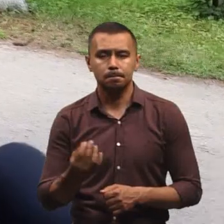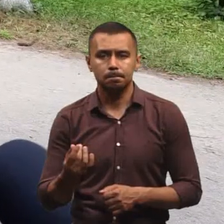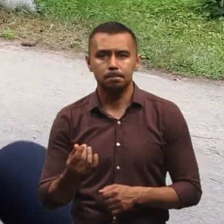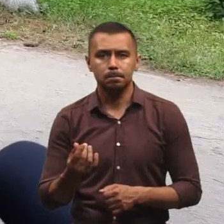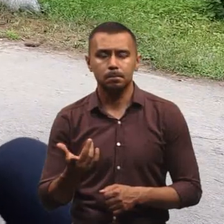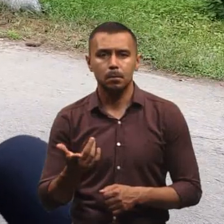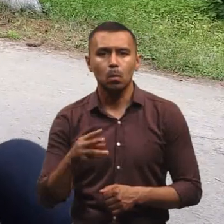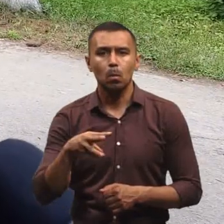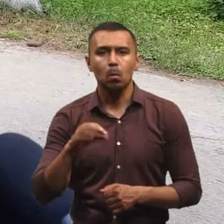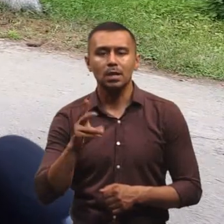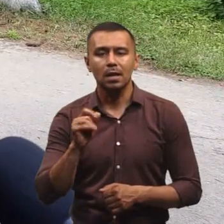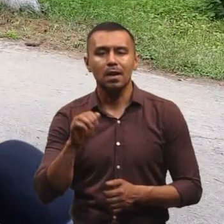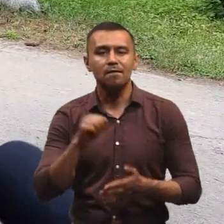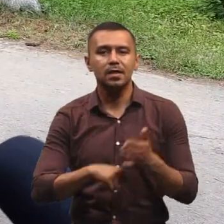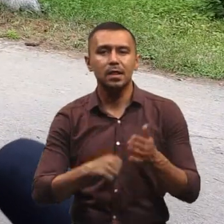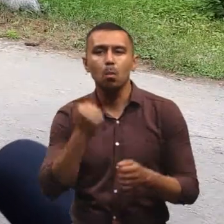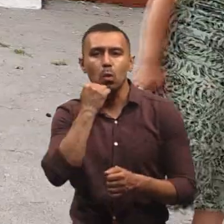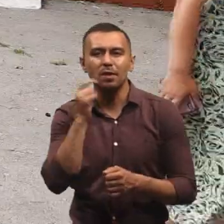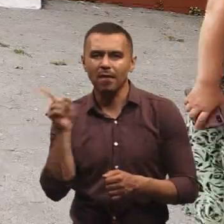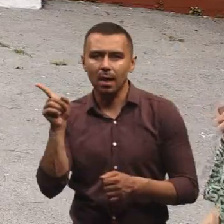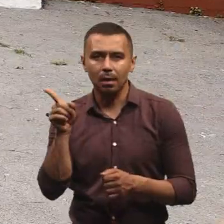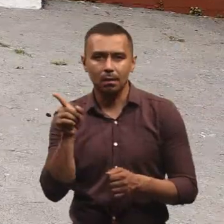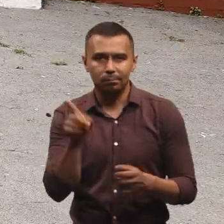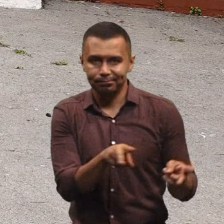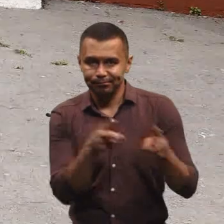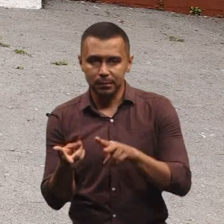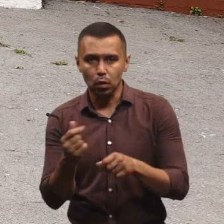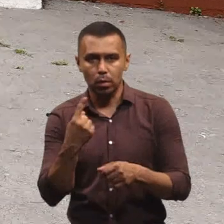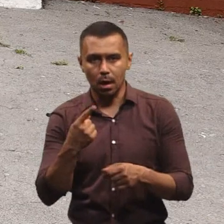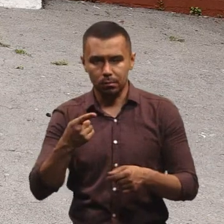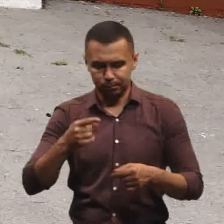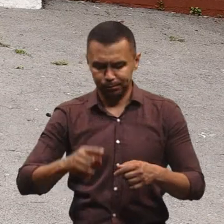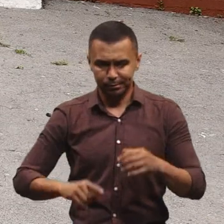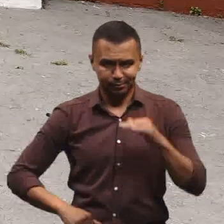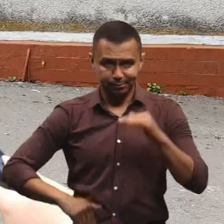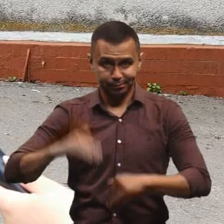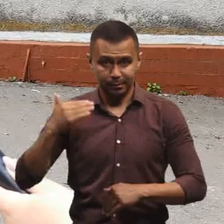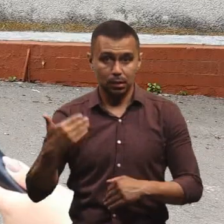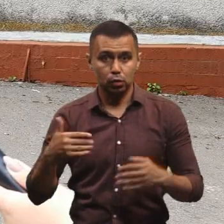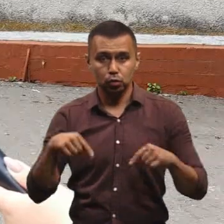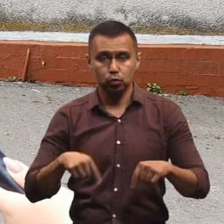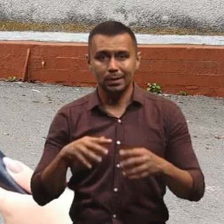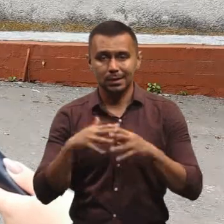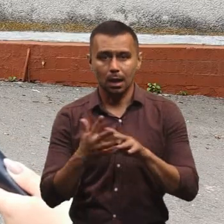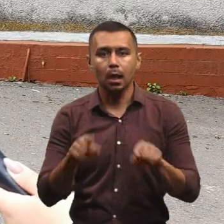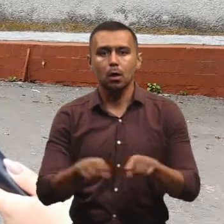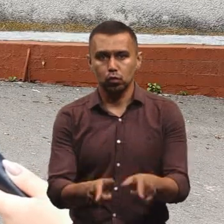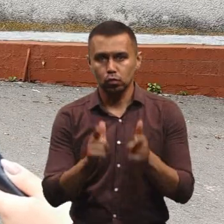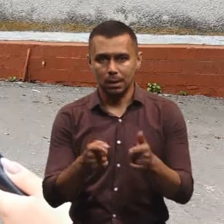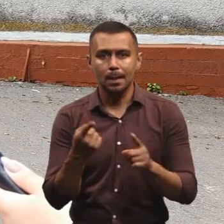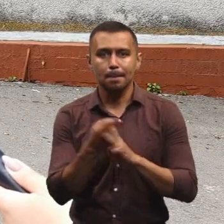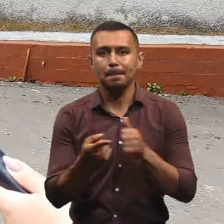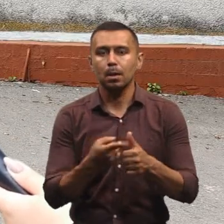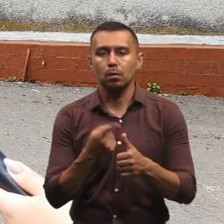москалівка від москаля пішло ще одна корінна жителька москалівки Діана Мазур також згодна з